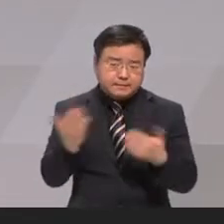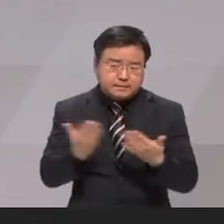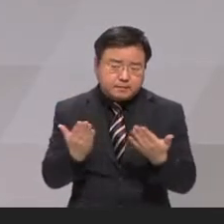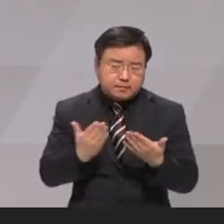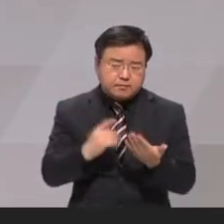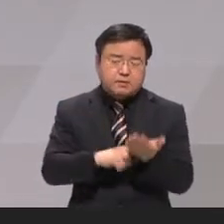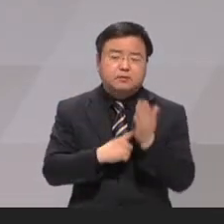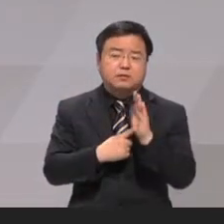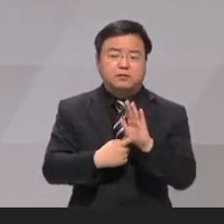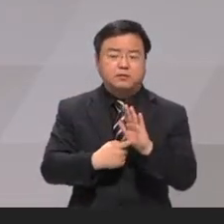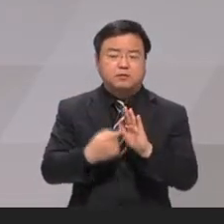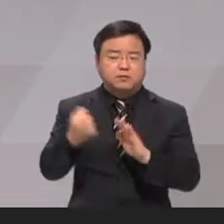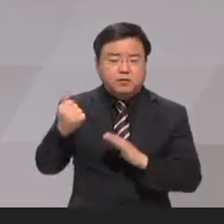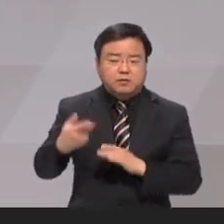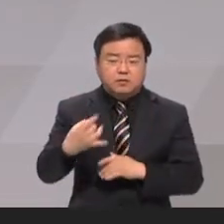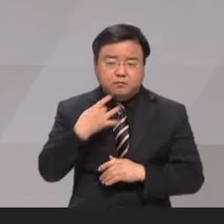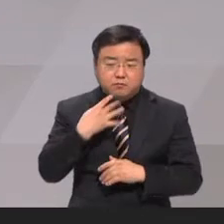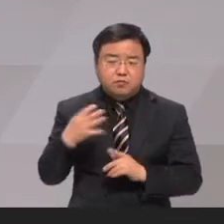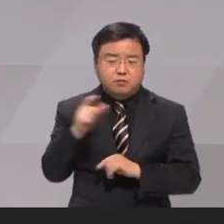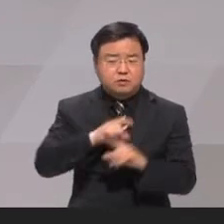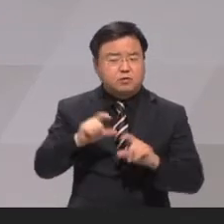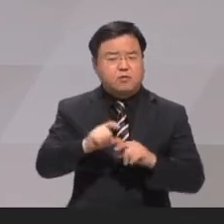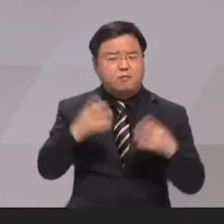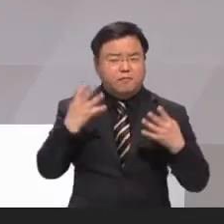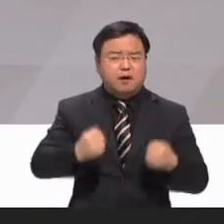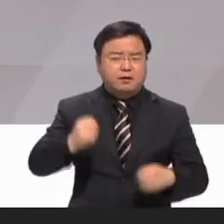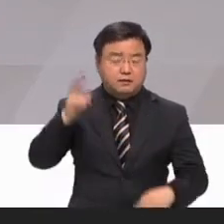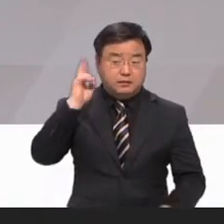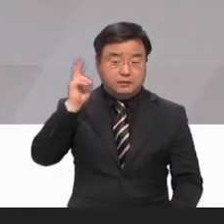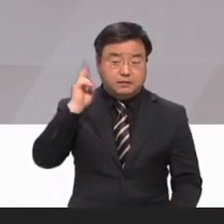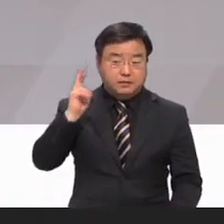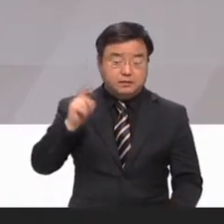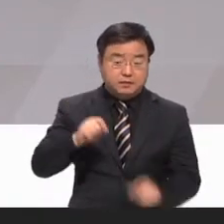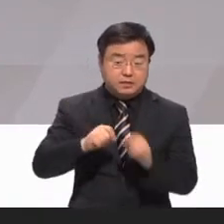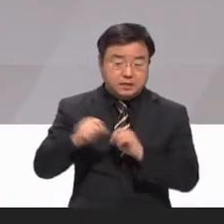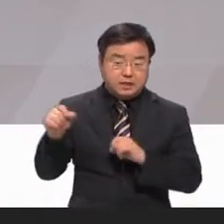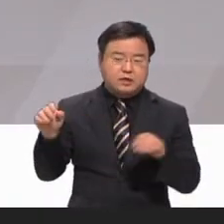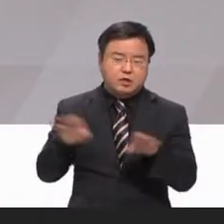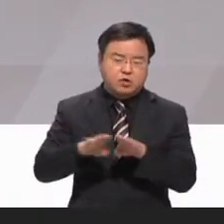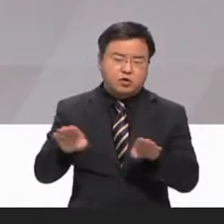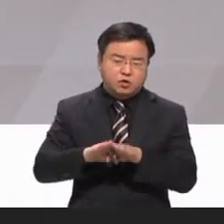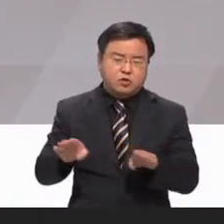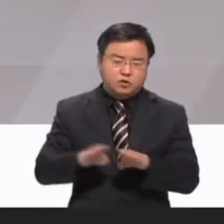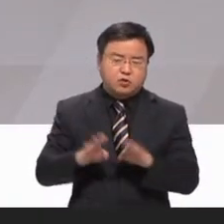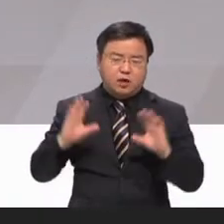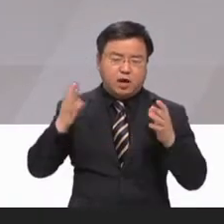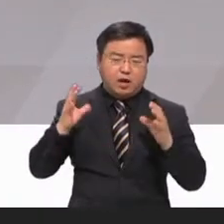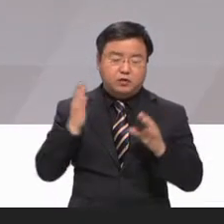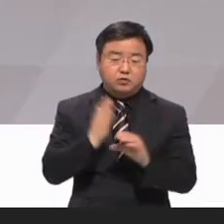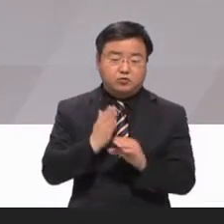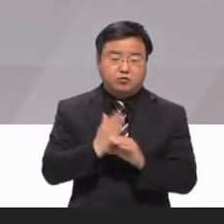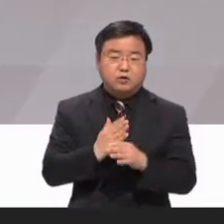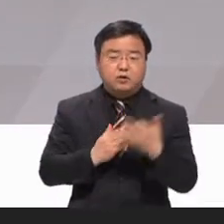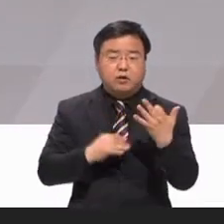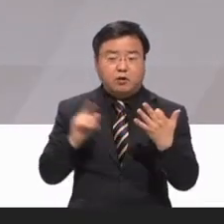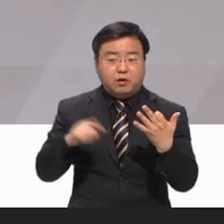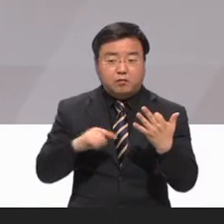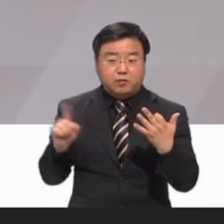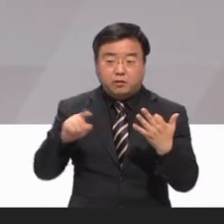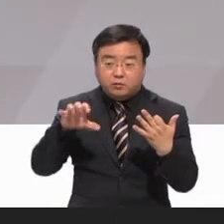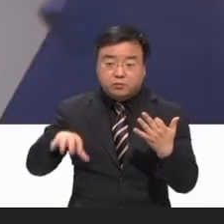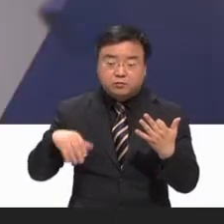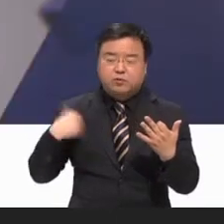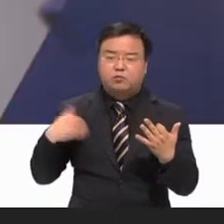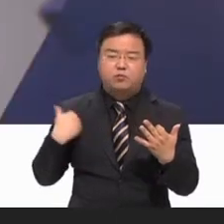정도고 얼마나 더 있는지 알 수가 없다는 거거든요. 지금 장기 결석 아동들 중에서 19명의 소재가 묘연하죠.